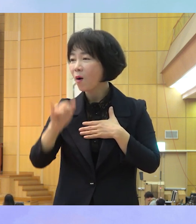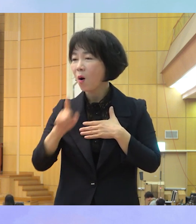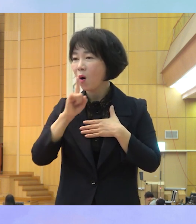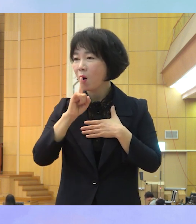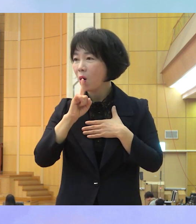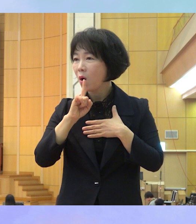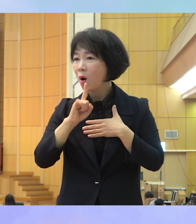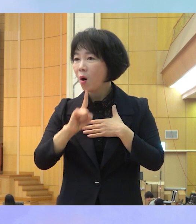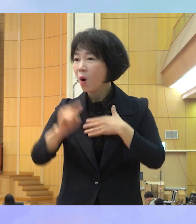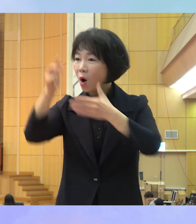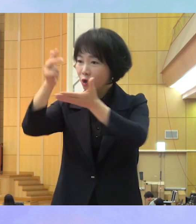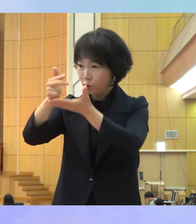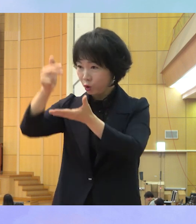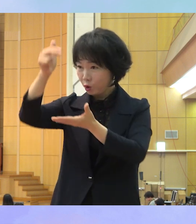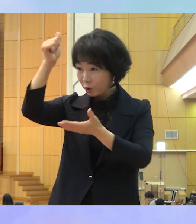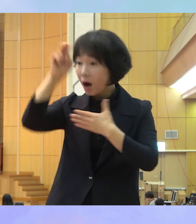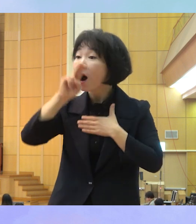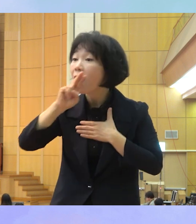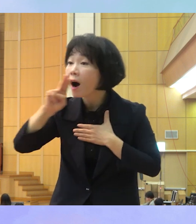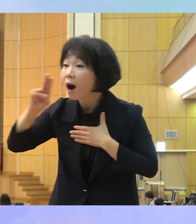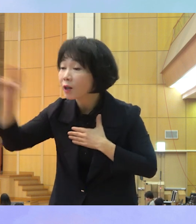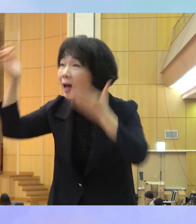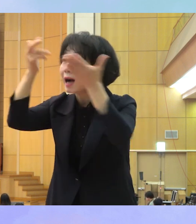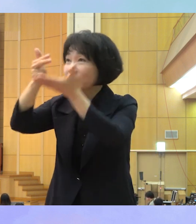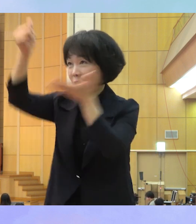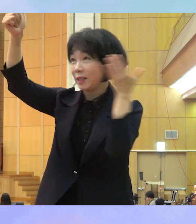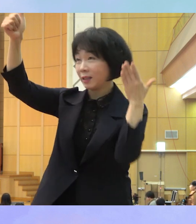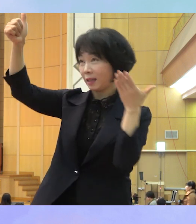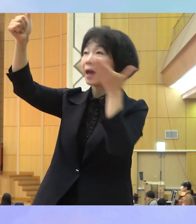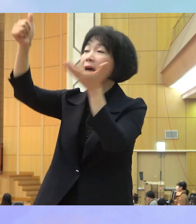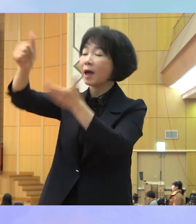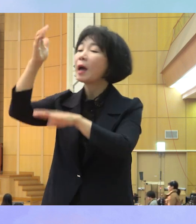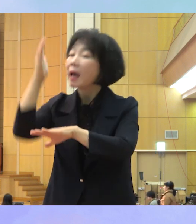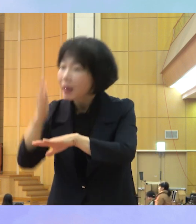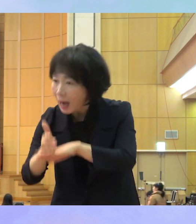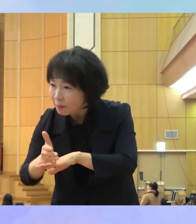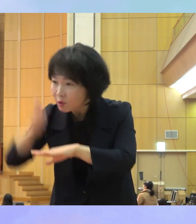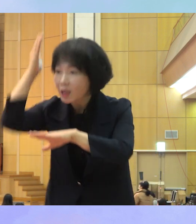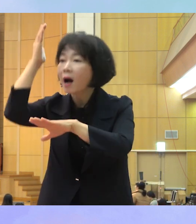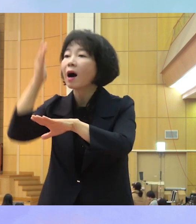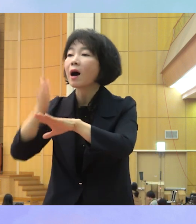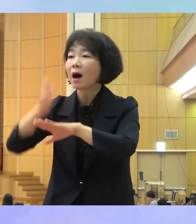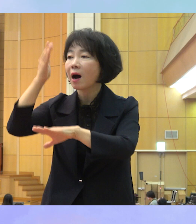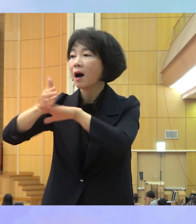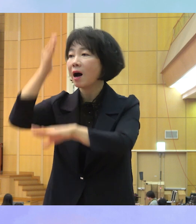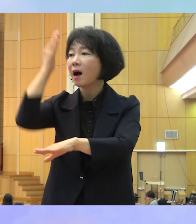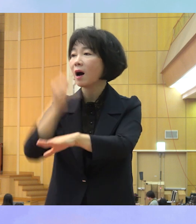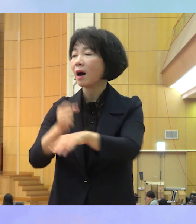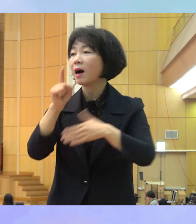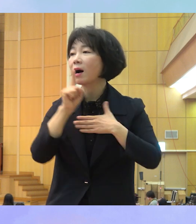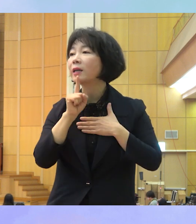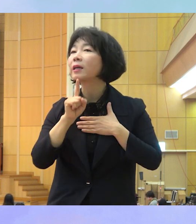주여, 오 주여, 당신께